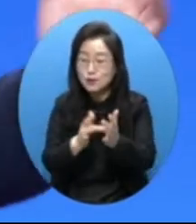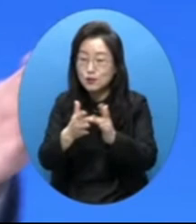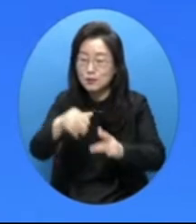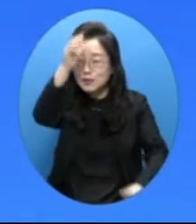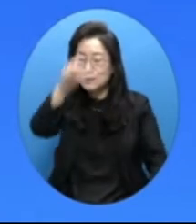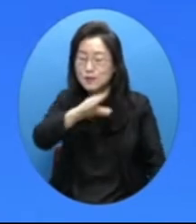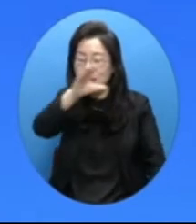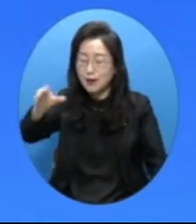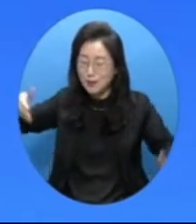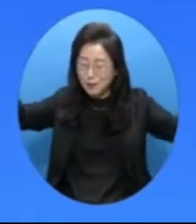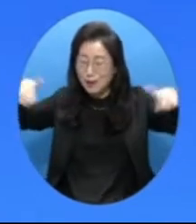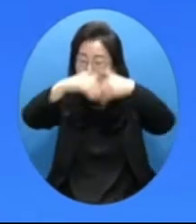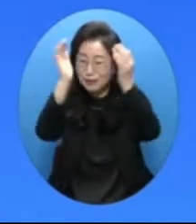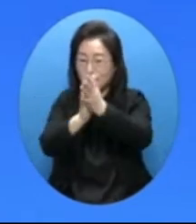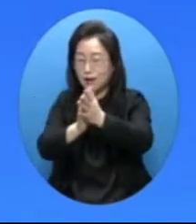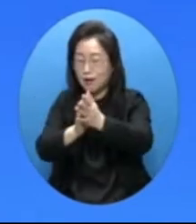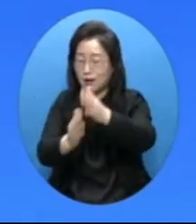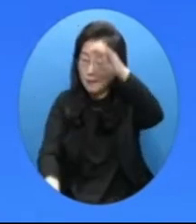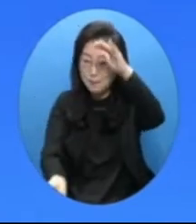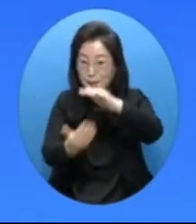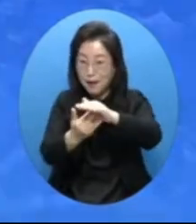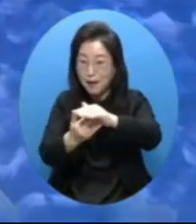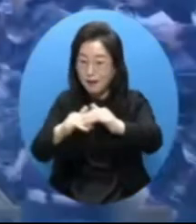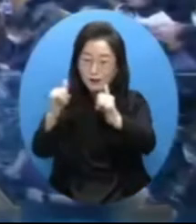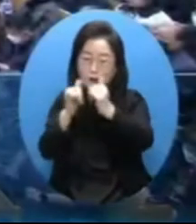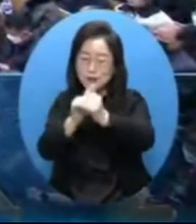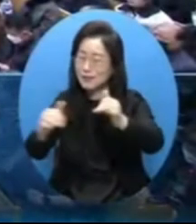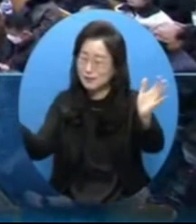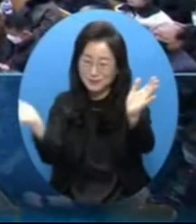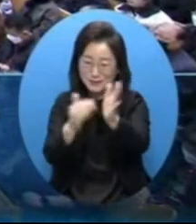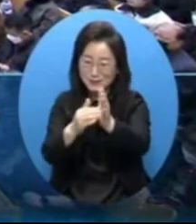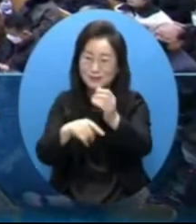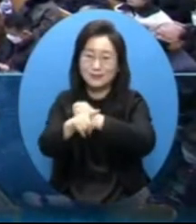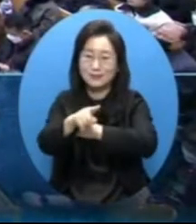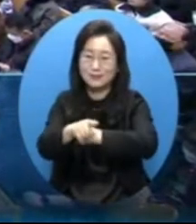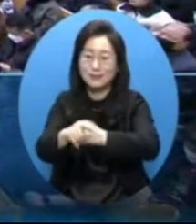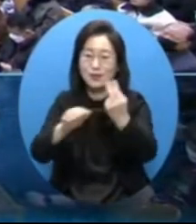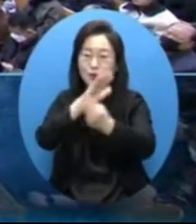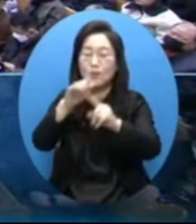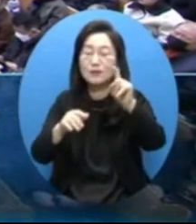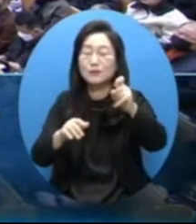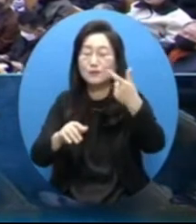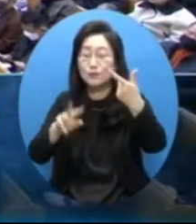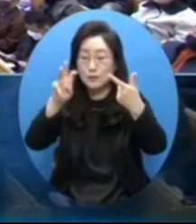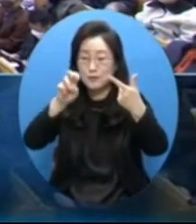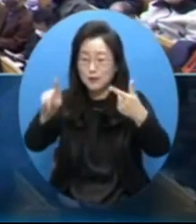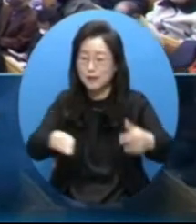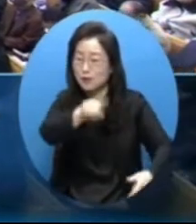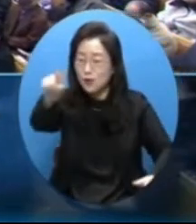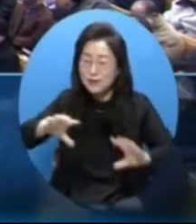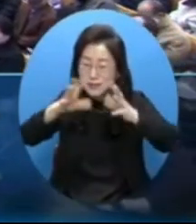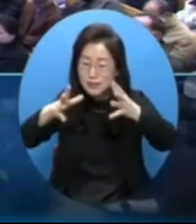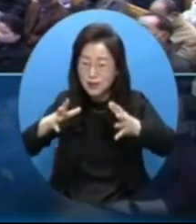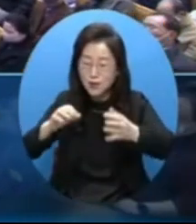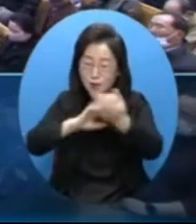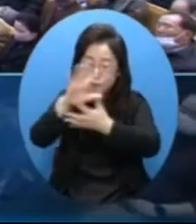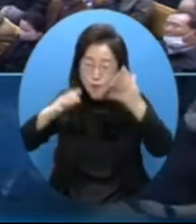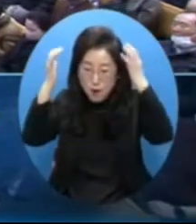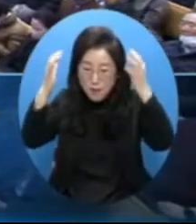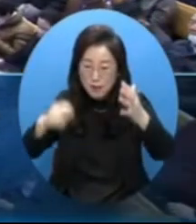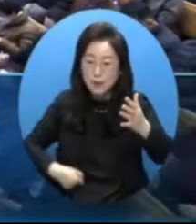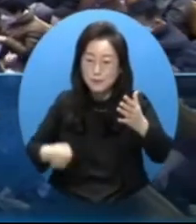이미 전쟁은 끝난 것입니다 요한복음 11장 33절입니다 세상에서는 너희가 환란을 다하나 담대하라 내가